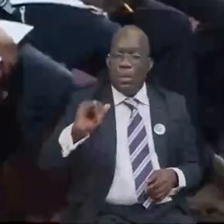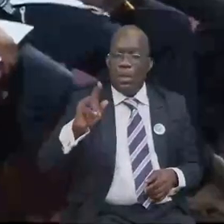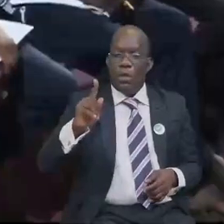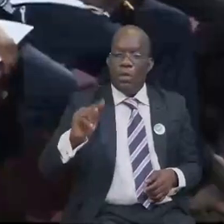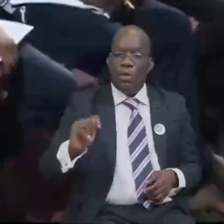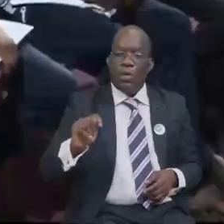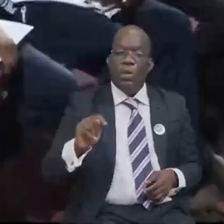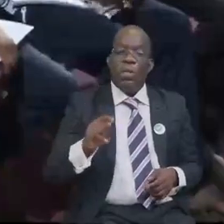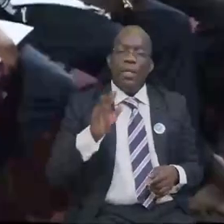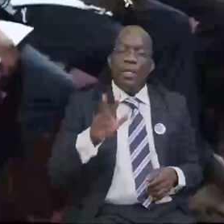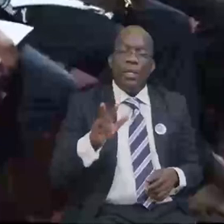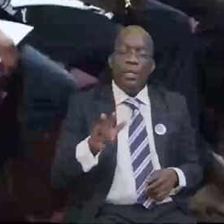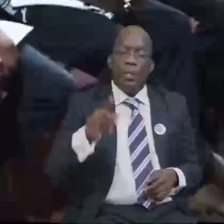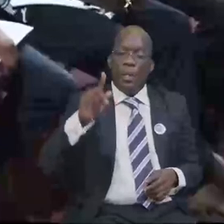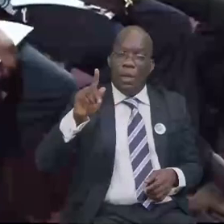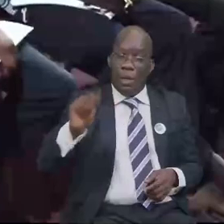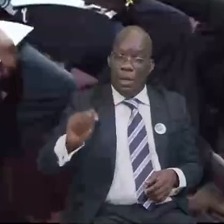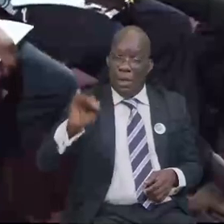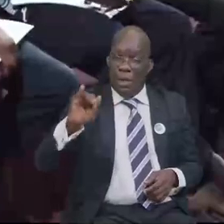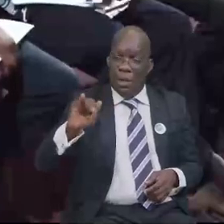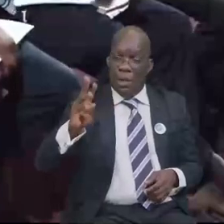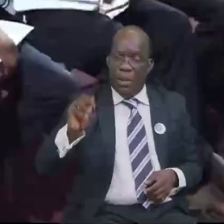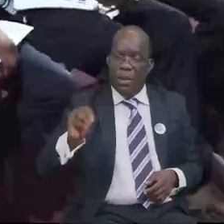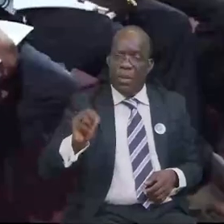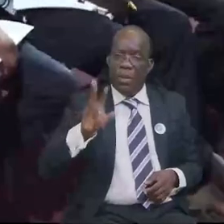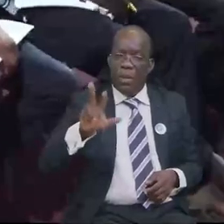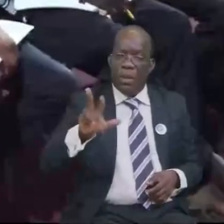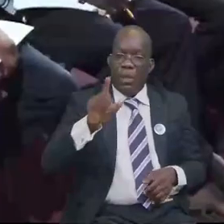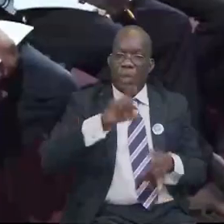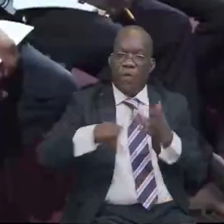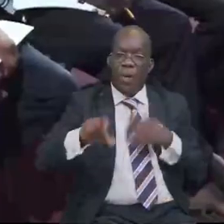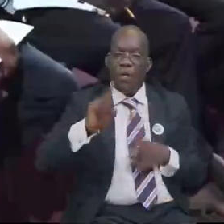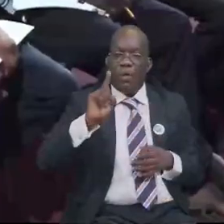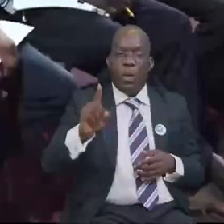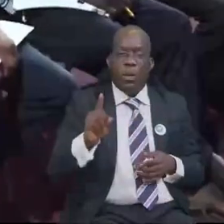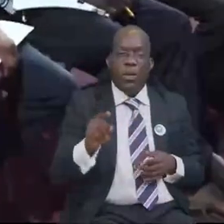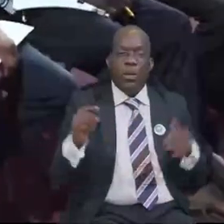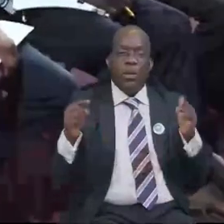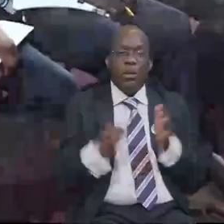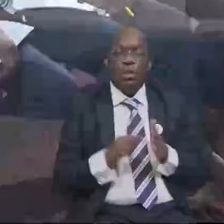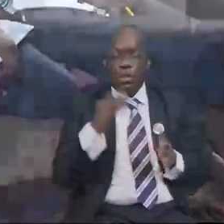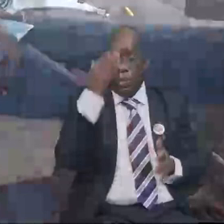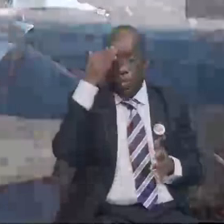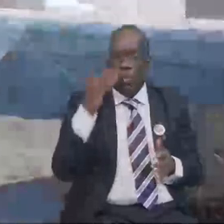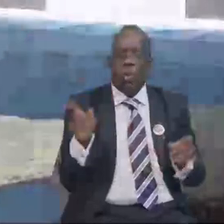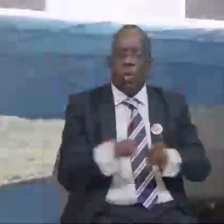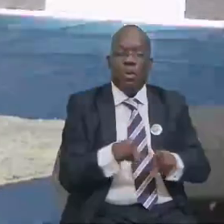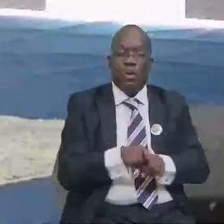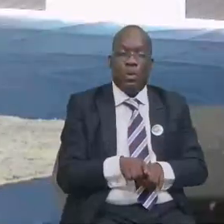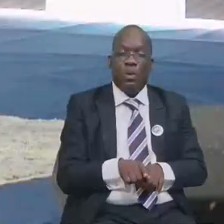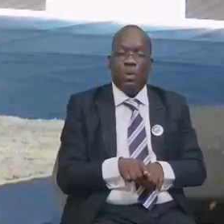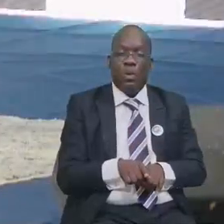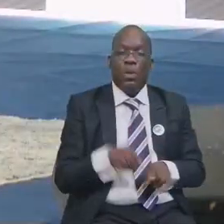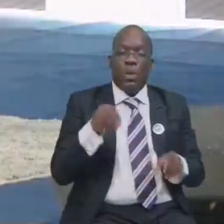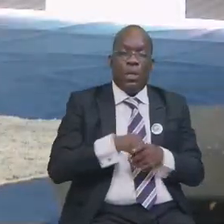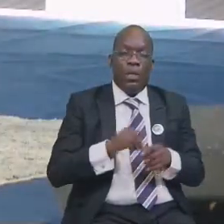verset 1. En 2 Timothée 3, verset 1. Sache que en 1